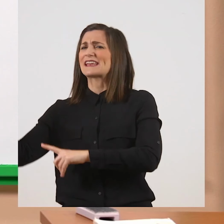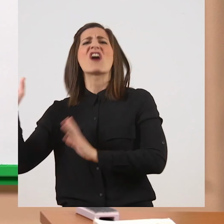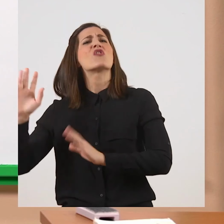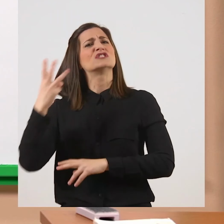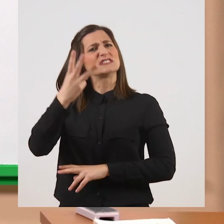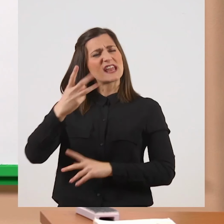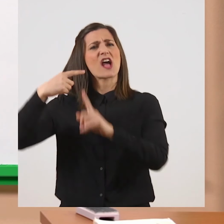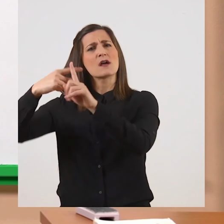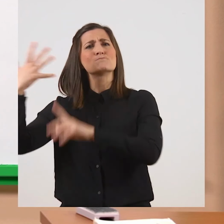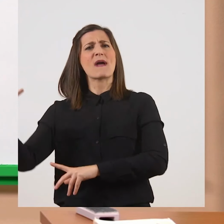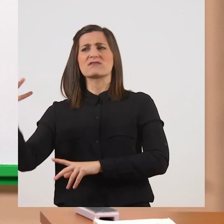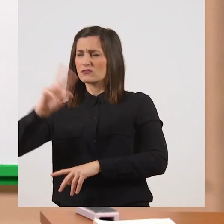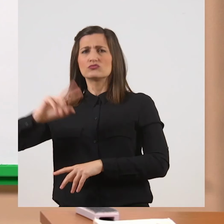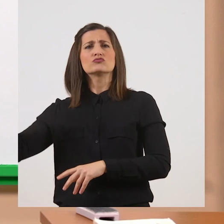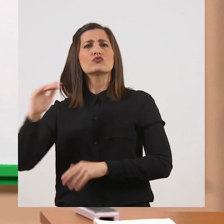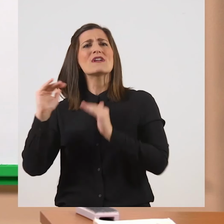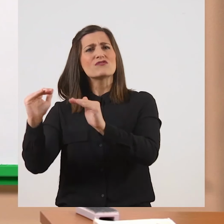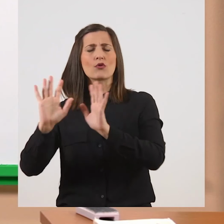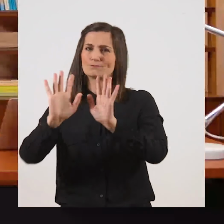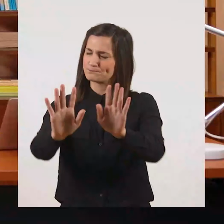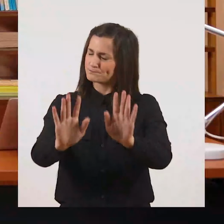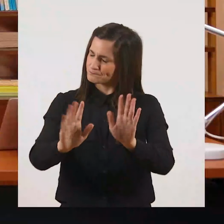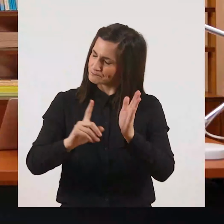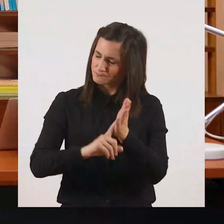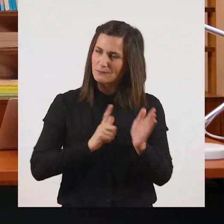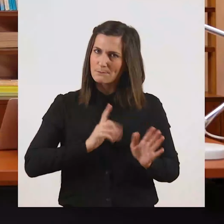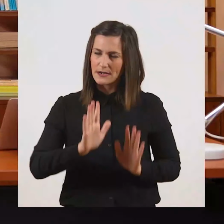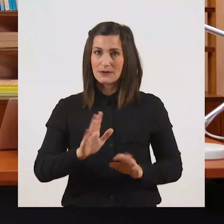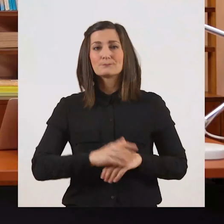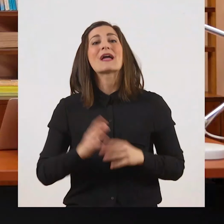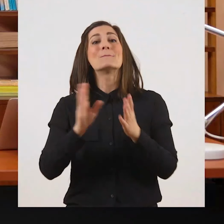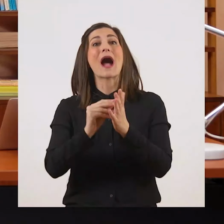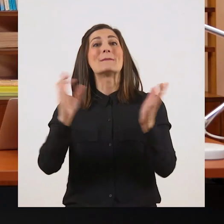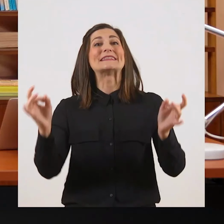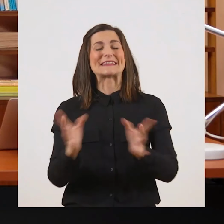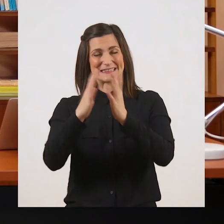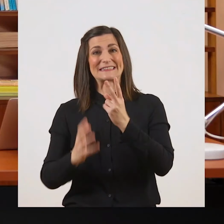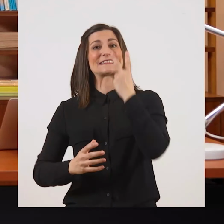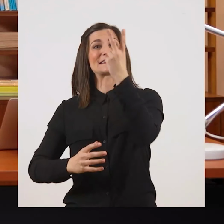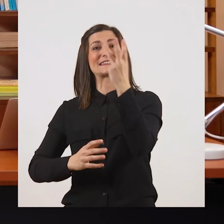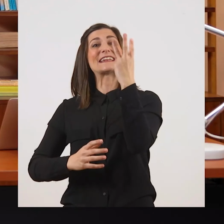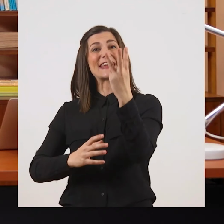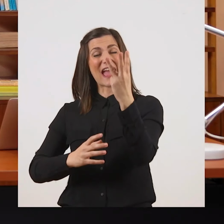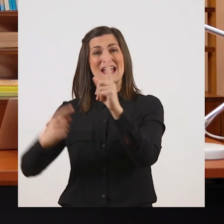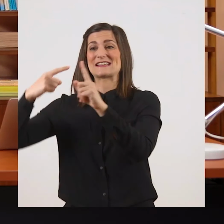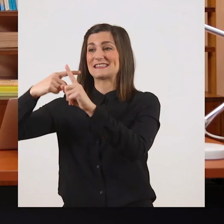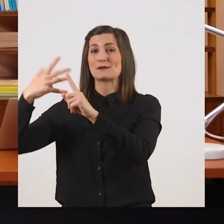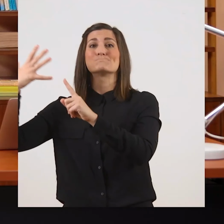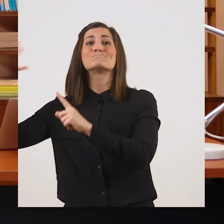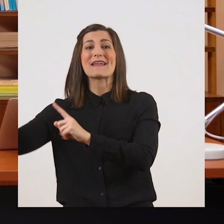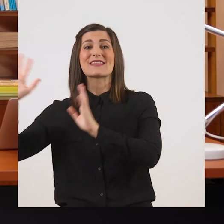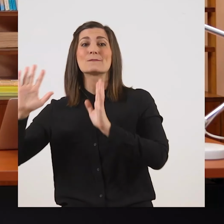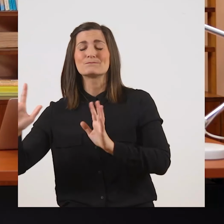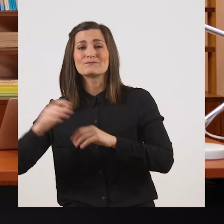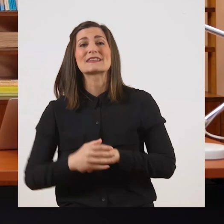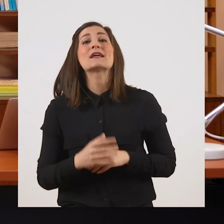5, αφού και αυτό 8 κάνει. Γιατί, παιδιά, αν το είχα βάλει 3 και 5... Το 5 μαζί με το 3